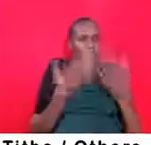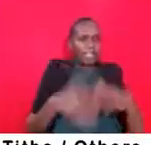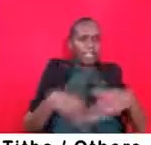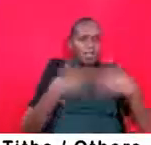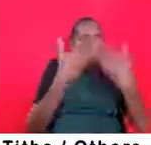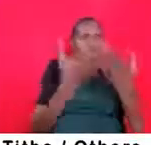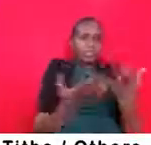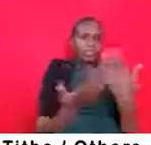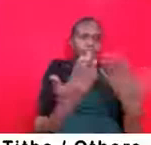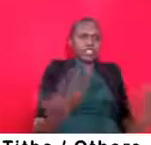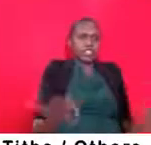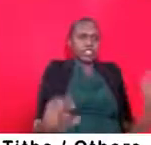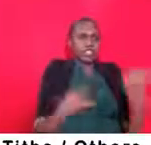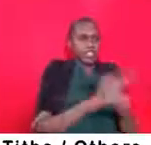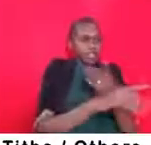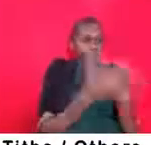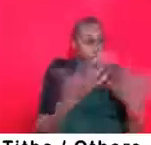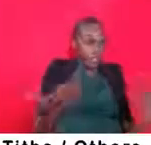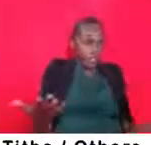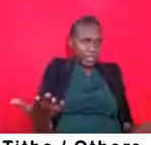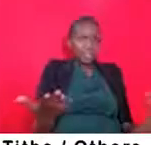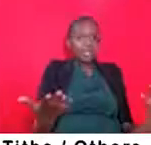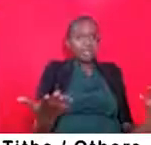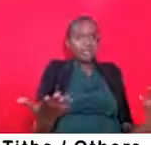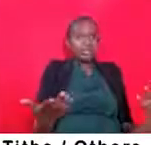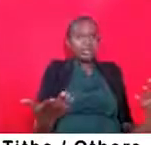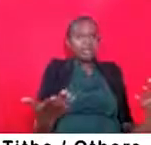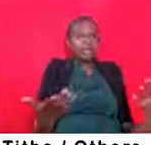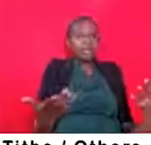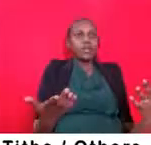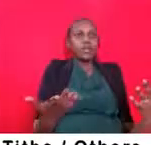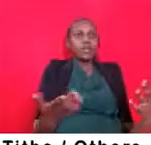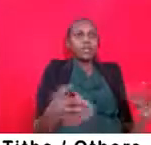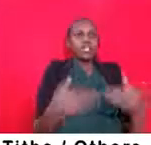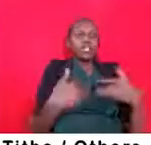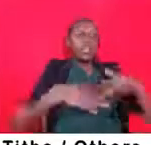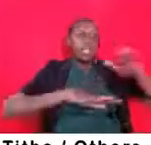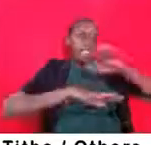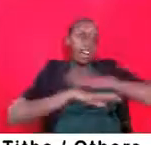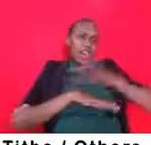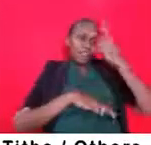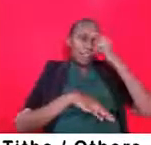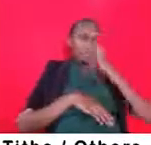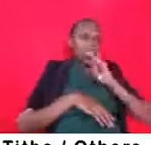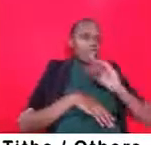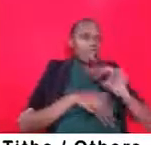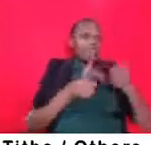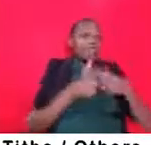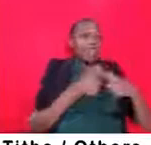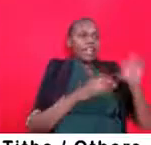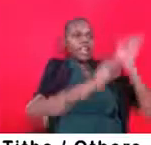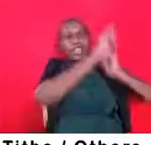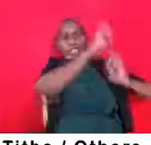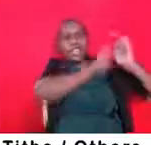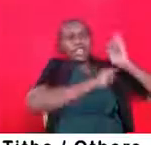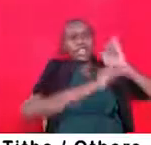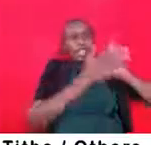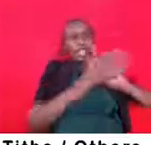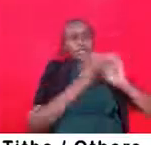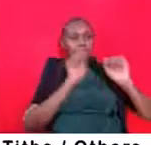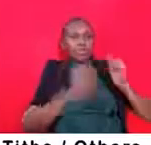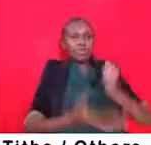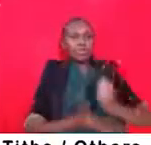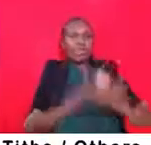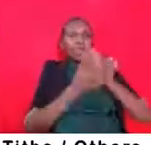kuwapatia watoto wetu riziki yao ambayo itawatosha, na labda hata urithi ambao utaweza